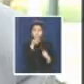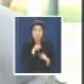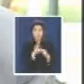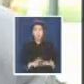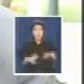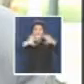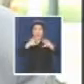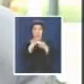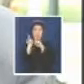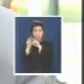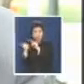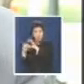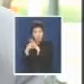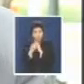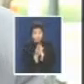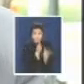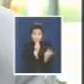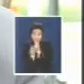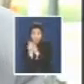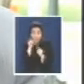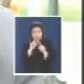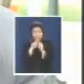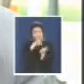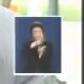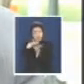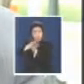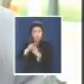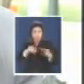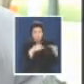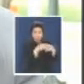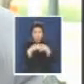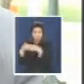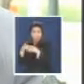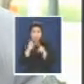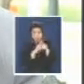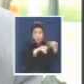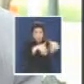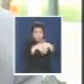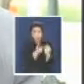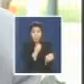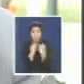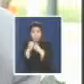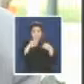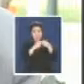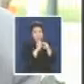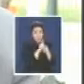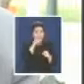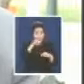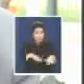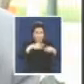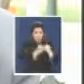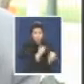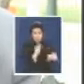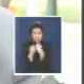การพร้อมทั้งรับฟังนะครับรับฟังเสียงของพี่น้องประชาชนองค์กรท้องถิ่นองค์กรประชาชนต่างๆถึงปัญหาน้ำ